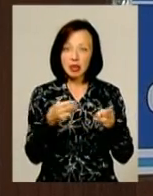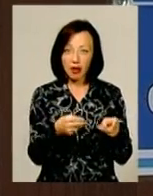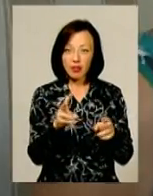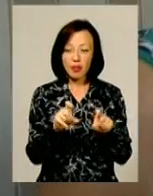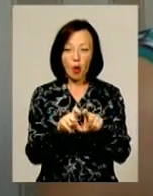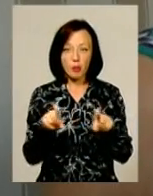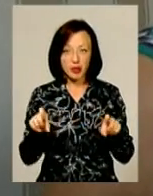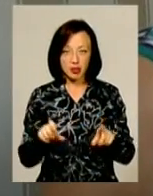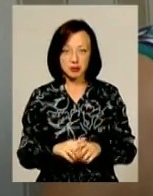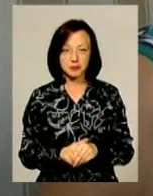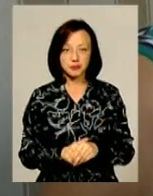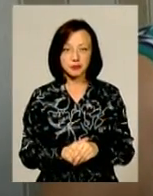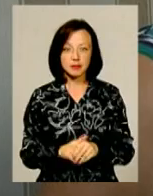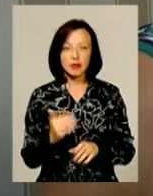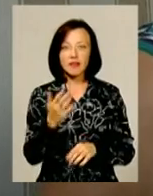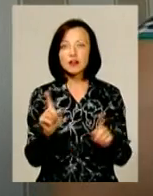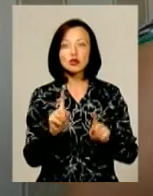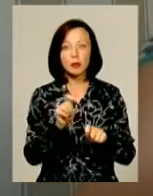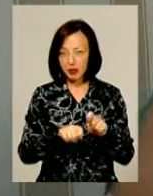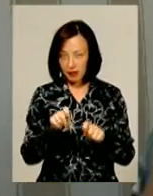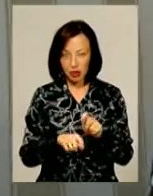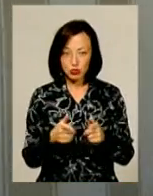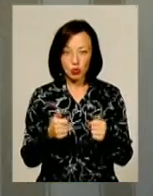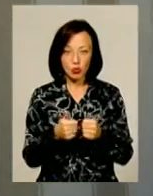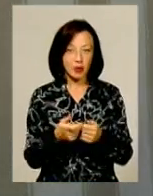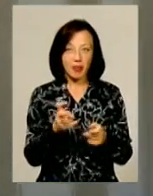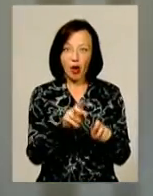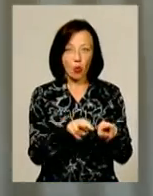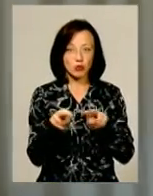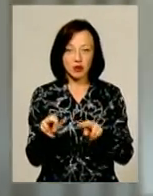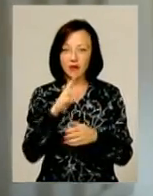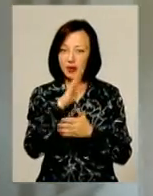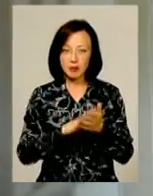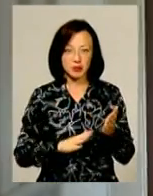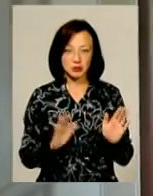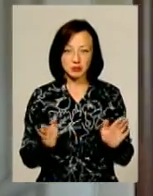об'єкт. Що, перевіряючі органи? Ми не перевіряючі, не контролюючі.